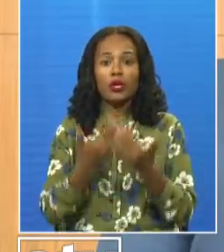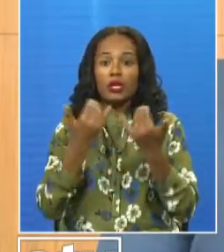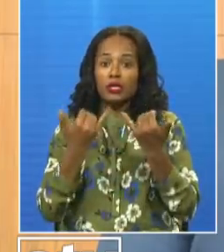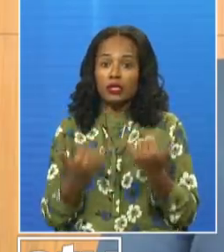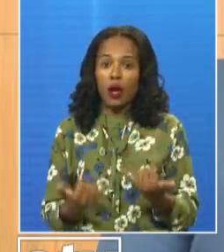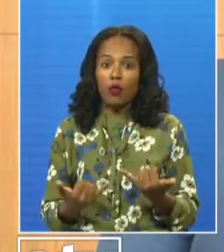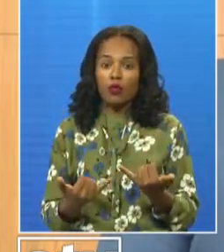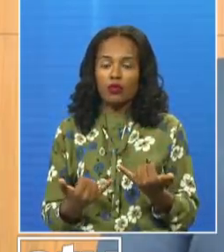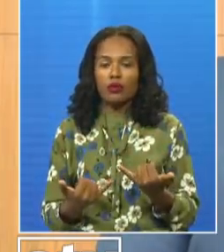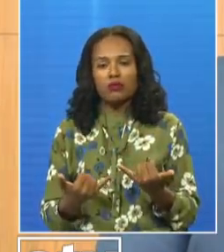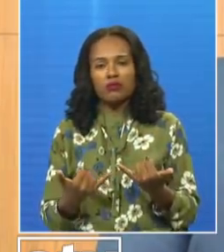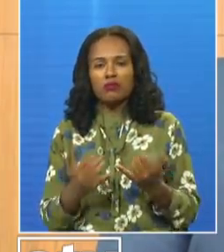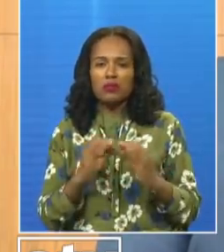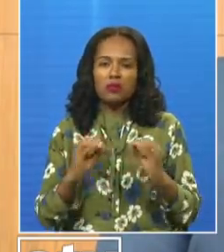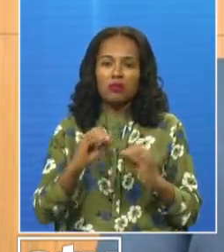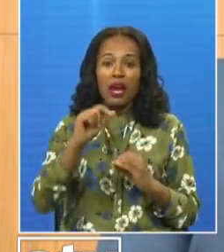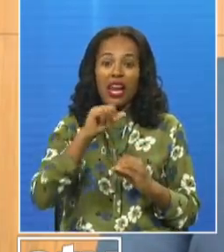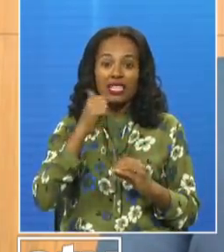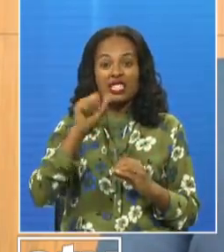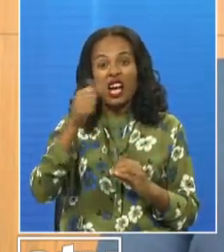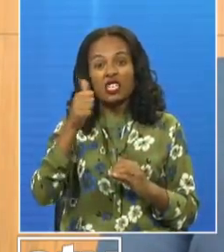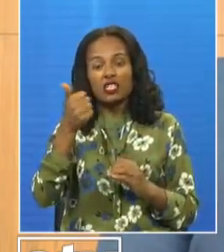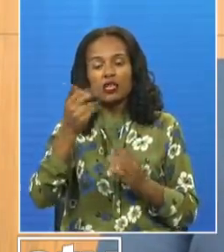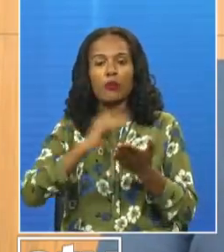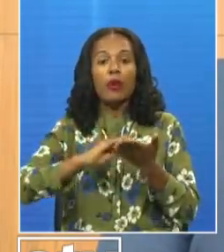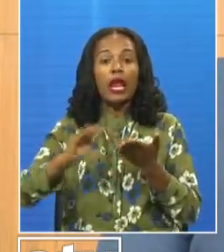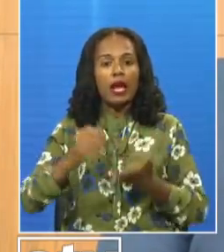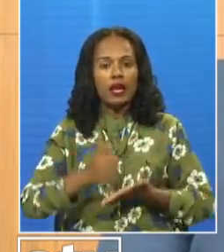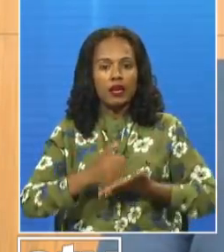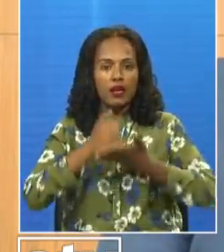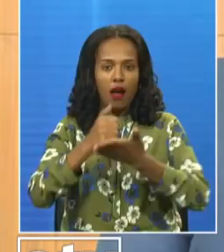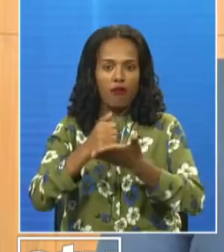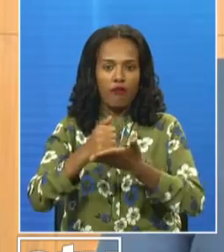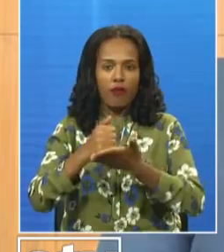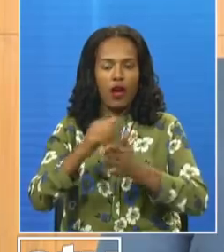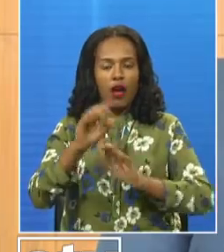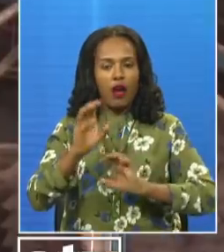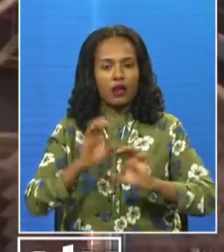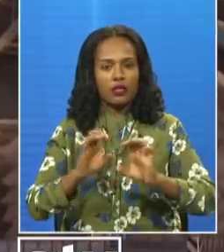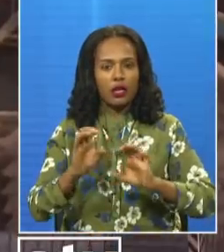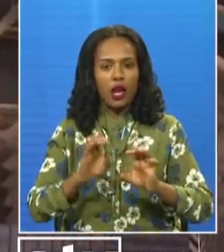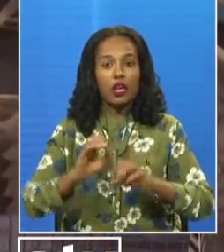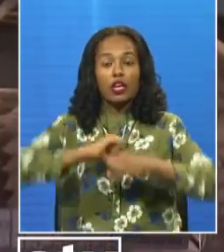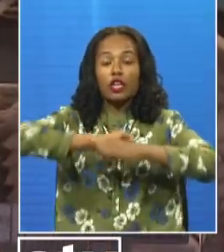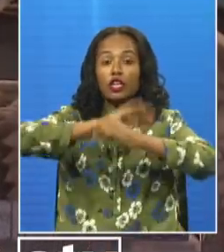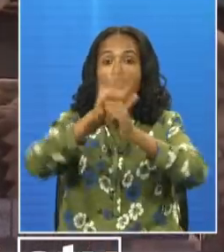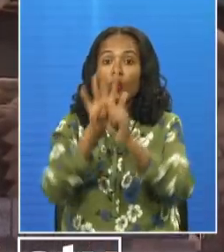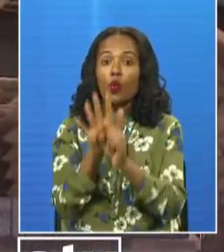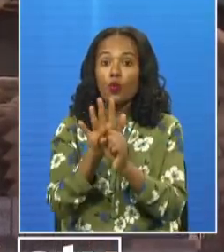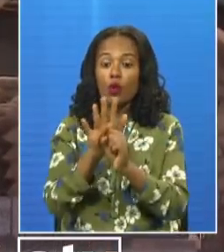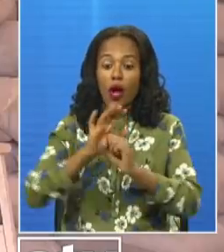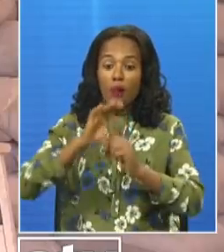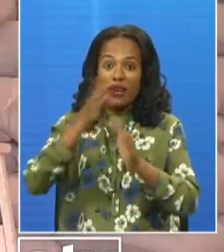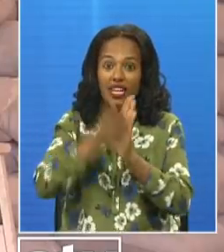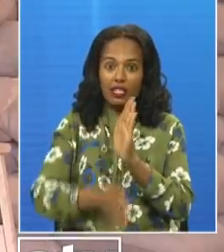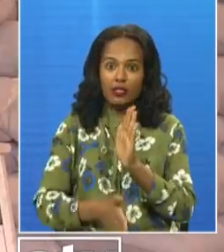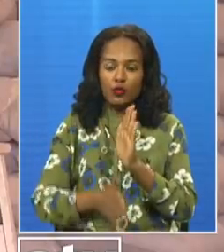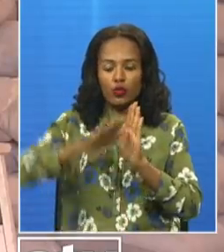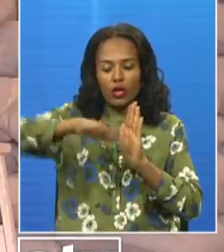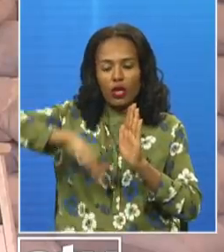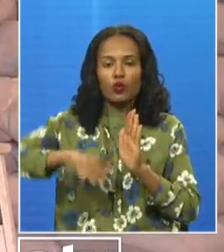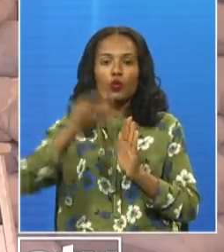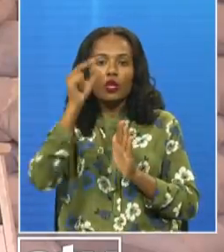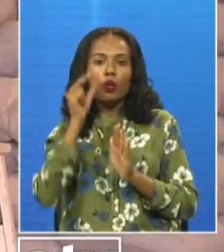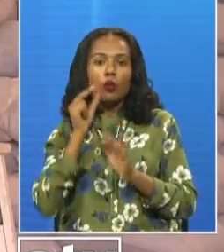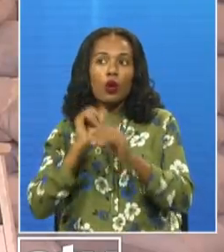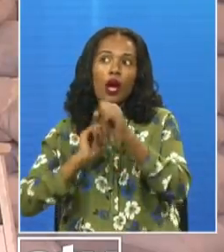እስካሁን ባላነሰ እስከ 10 ሚሊዮን ብር ድጋፍ አደርጋና የኮሮና ቫይረስ ወረርሽኝ መከሰቱ ቀሪውን